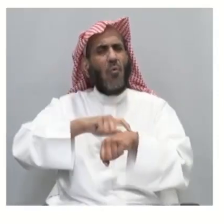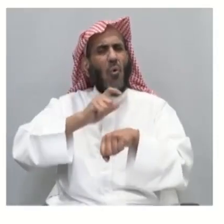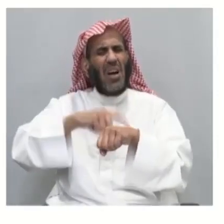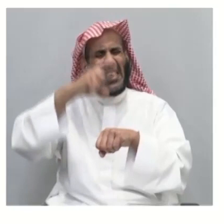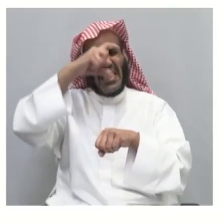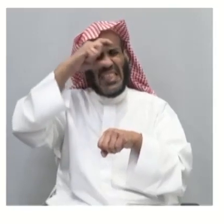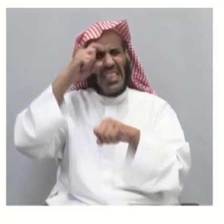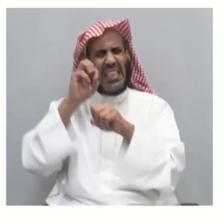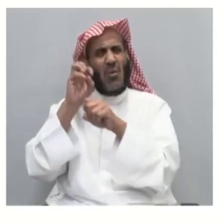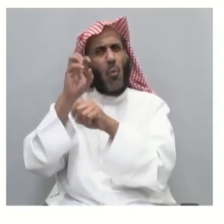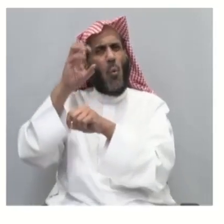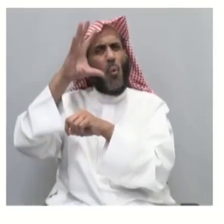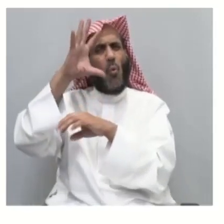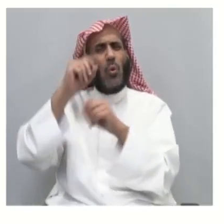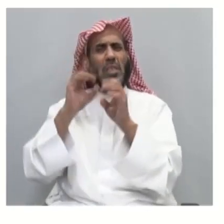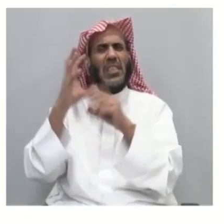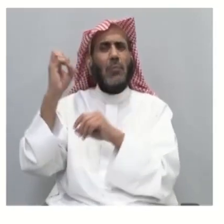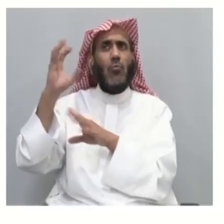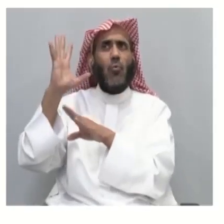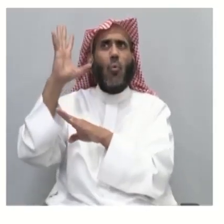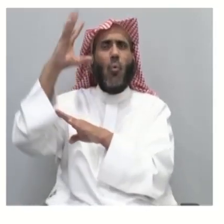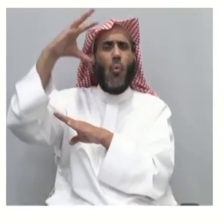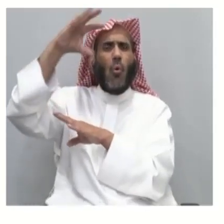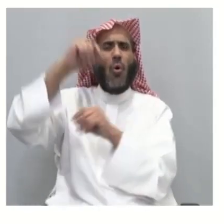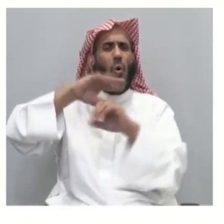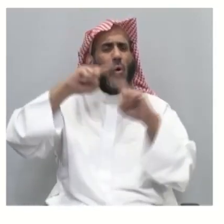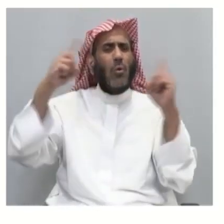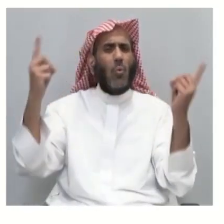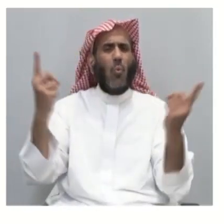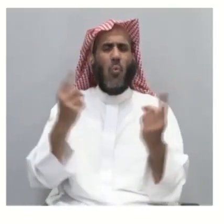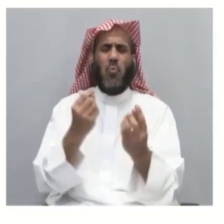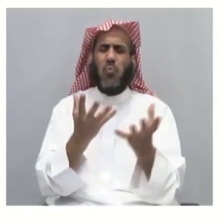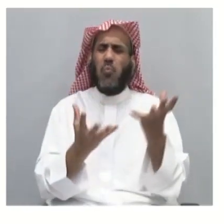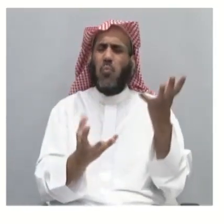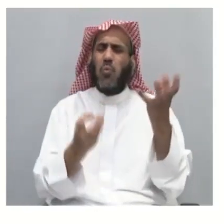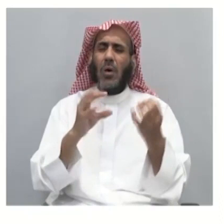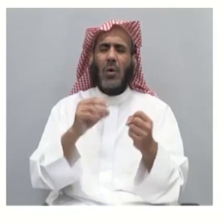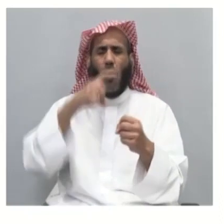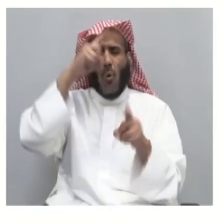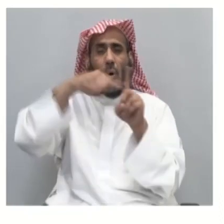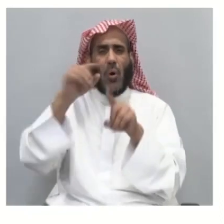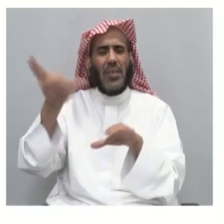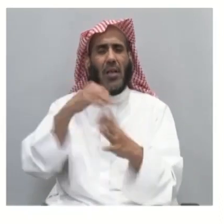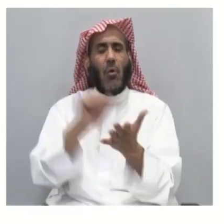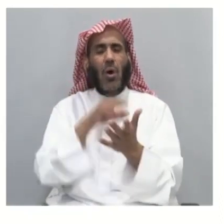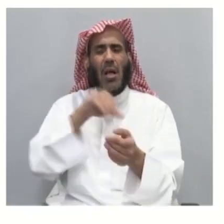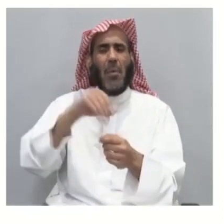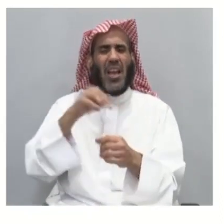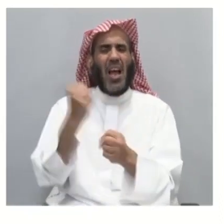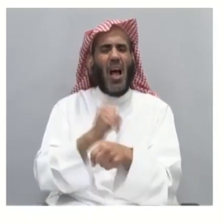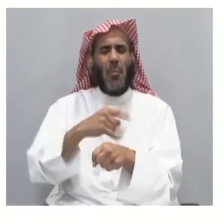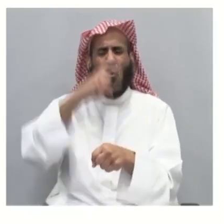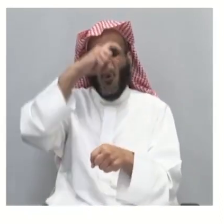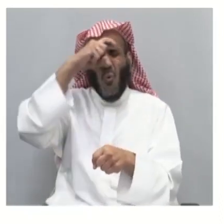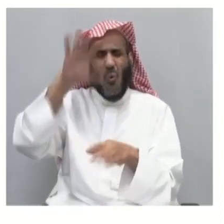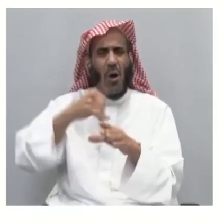الظهيره والشمس في كبد السماء كل شيء حولنا يغلي وصل والدي من عمله بعد يوم شاق